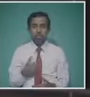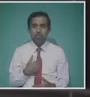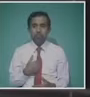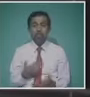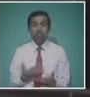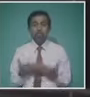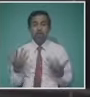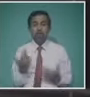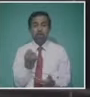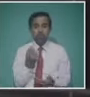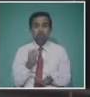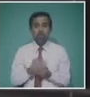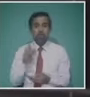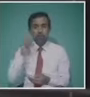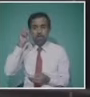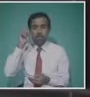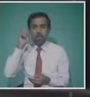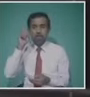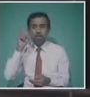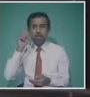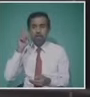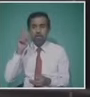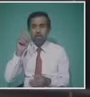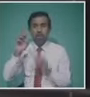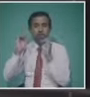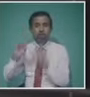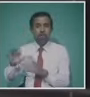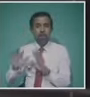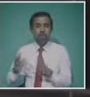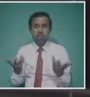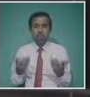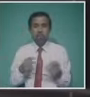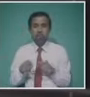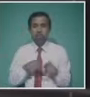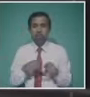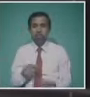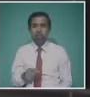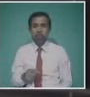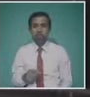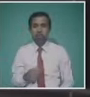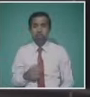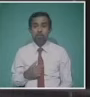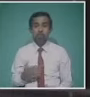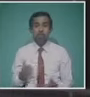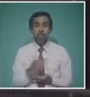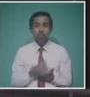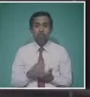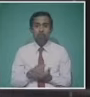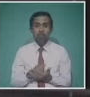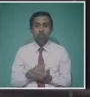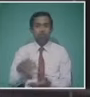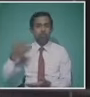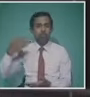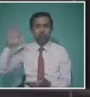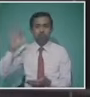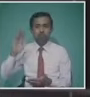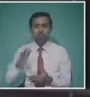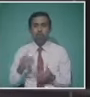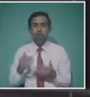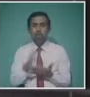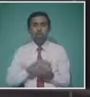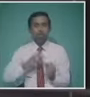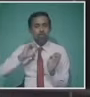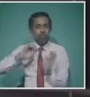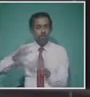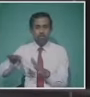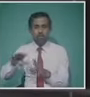සෑහෙන ධනෙකුත් තිබ්බයි ඔය දාලා එන්න බැරි අය වගේ නෙවෙයි මම ඒ සේරටම ගැහුවා පයින් ඔක්කොම